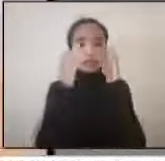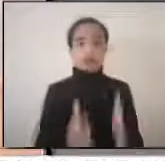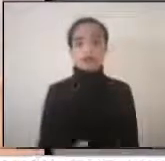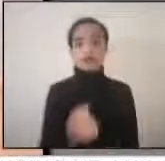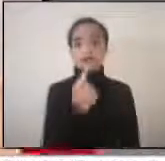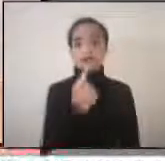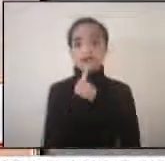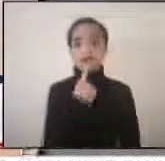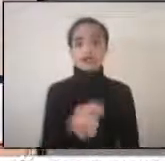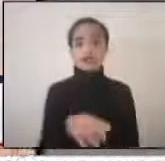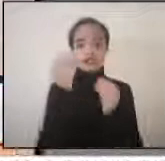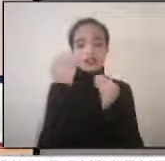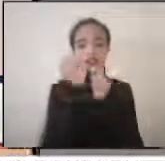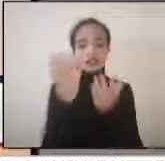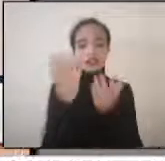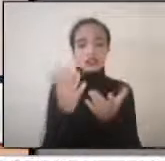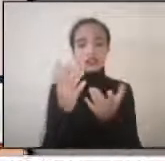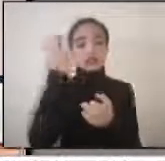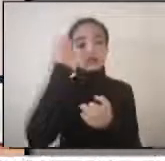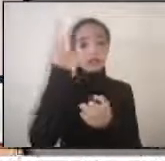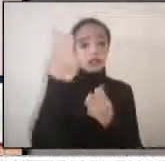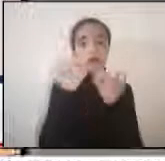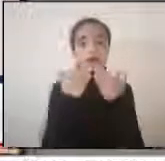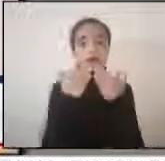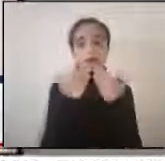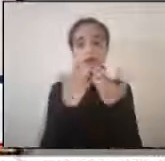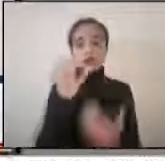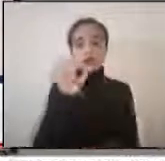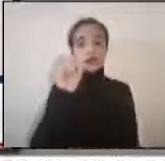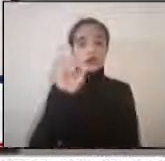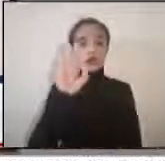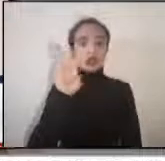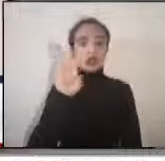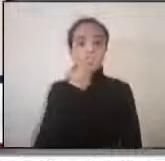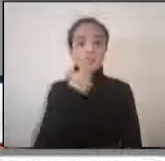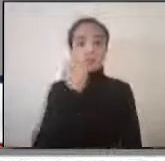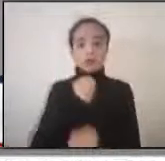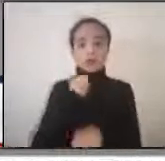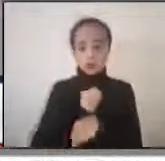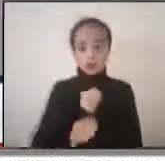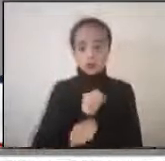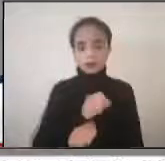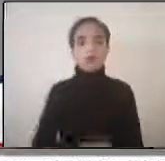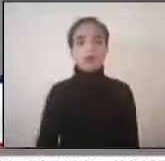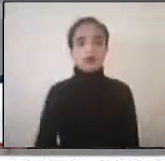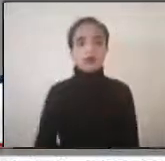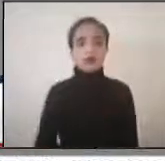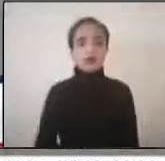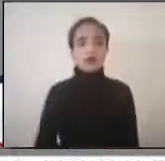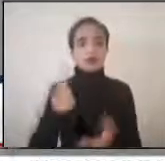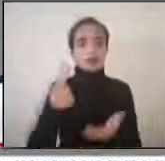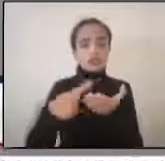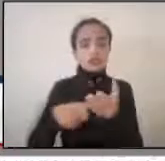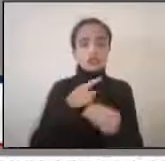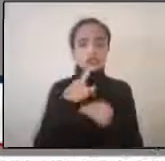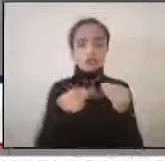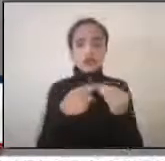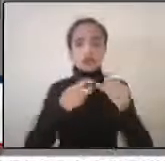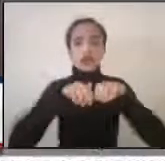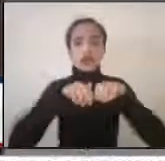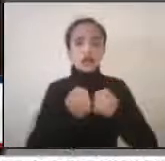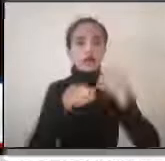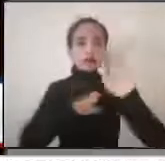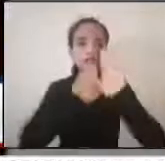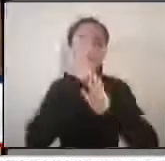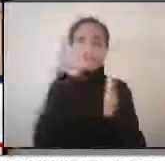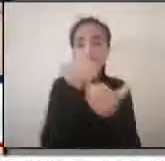ang kanyang pasalamat sa mga OFW na nagkatrabaho sa kanilang bansa. Natalakay nilang ilang paraan sa pagpapalago ng ekonomiya tulad ng